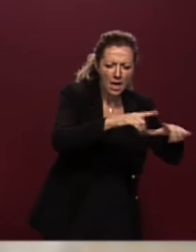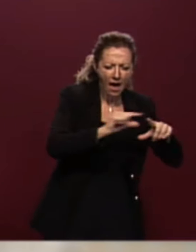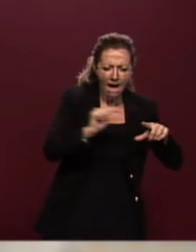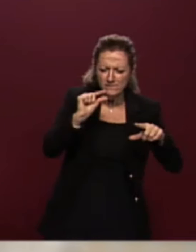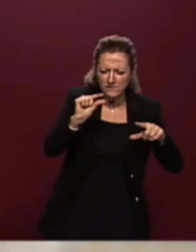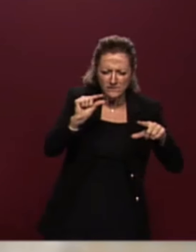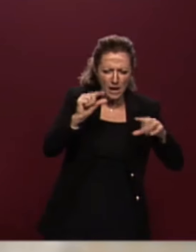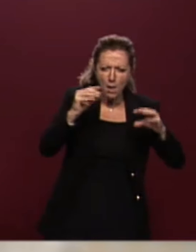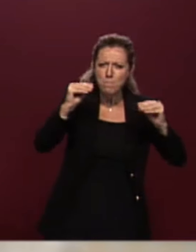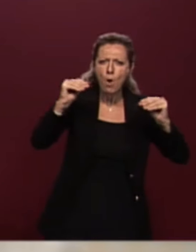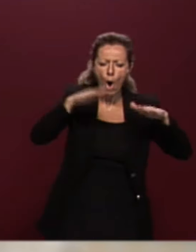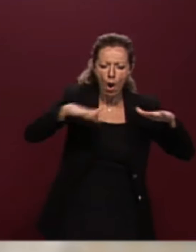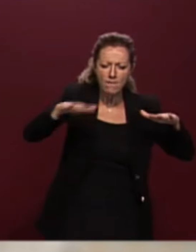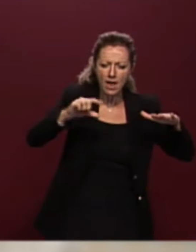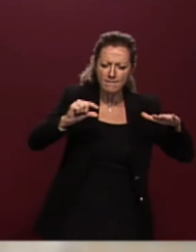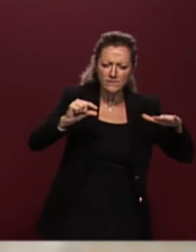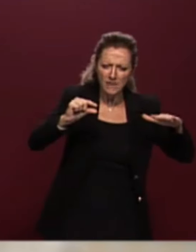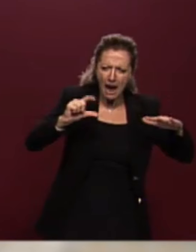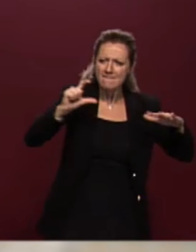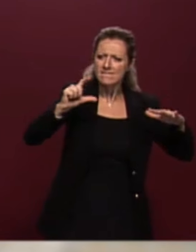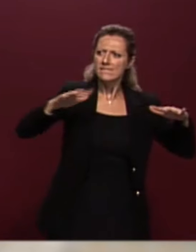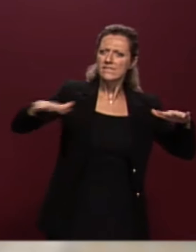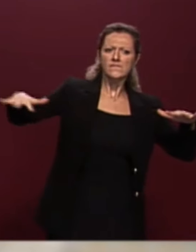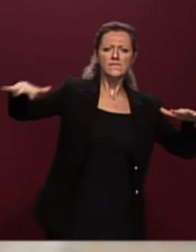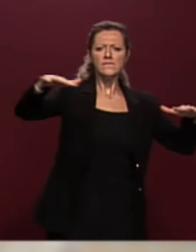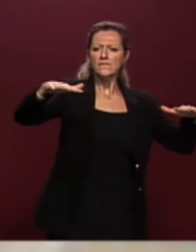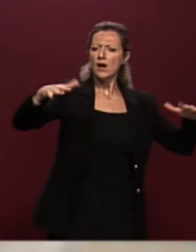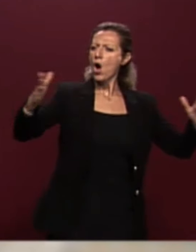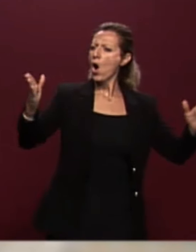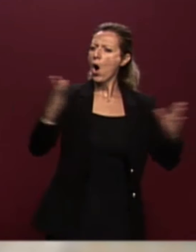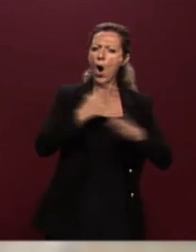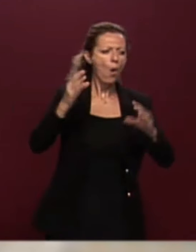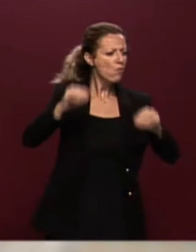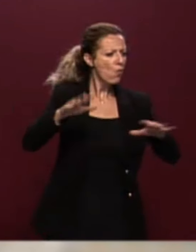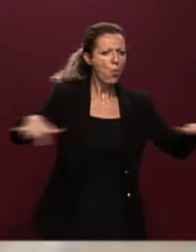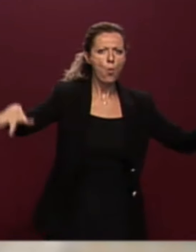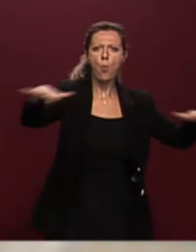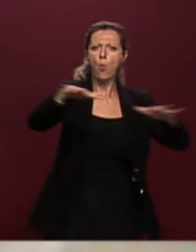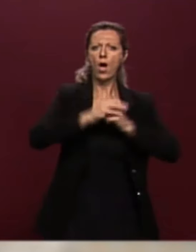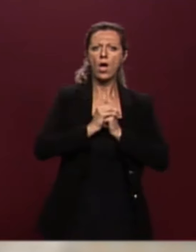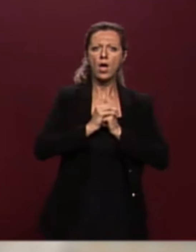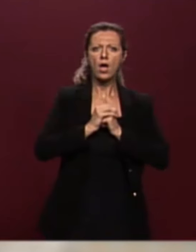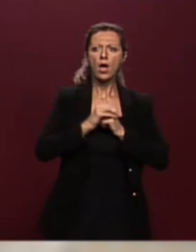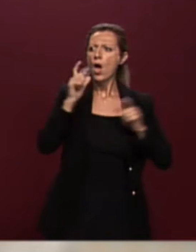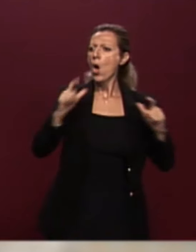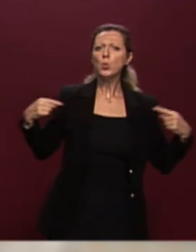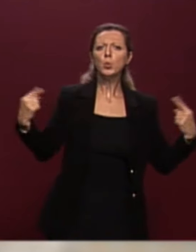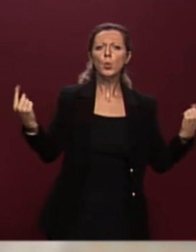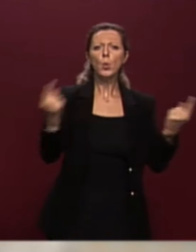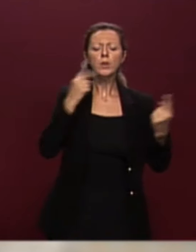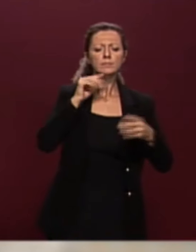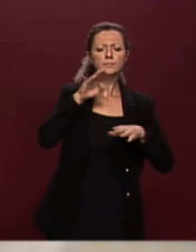polvere, anche di più, dappertutto. Tutti camminavamo sulla